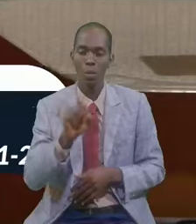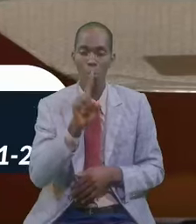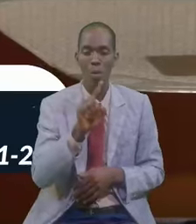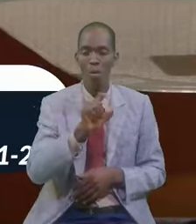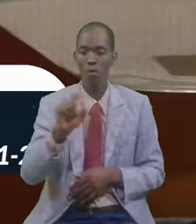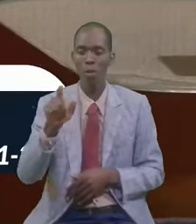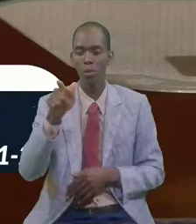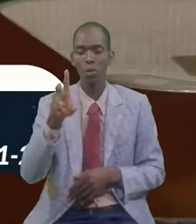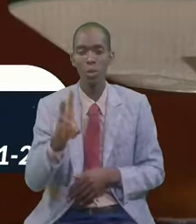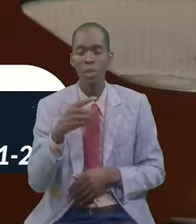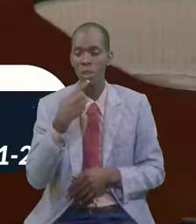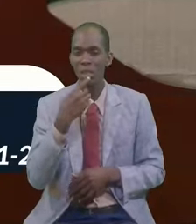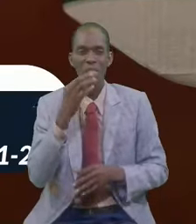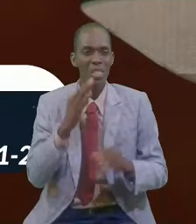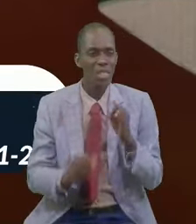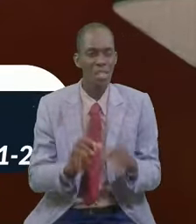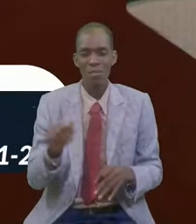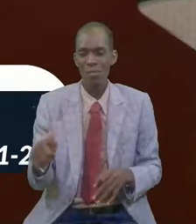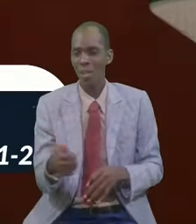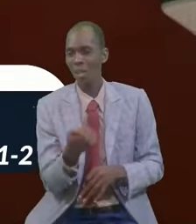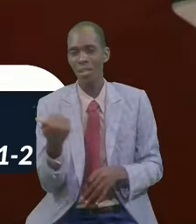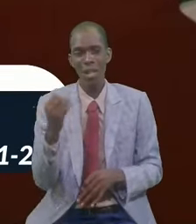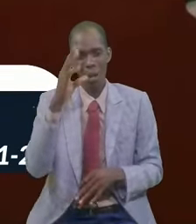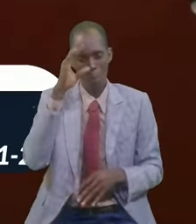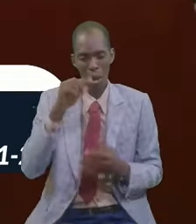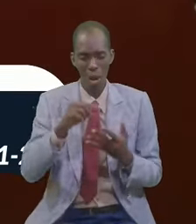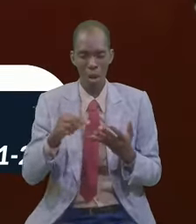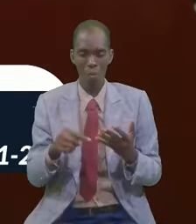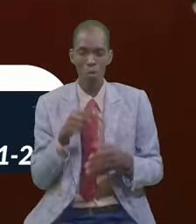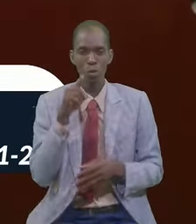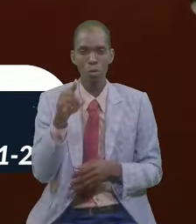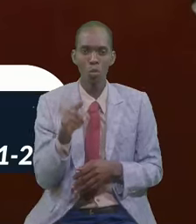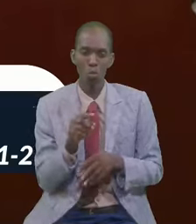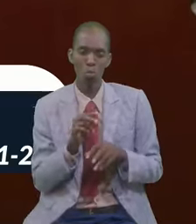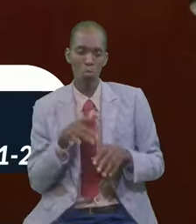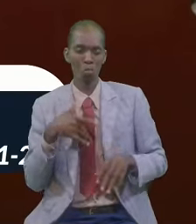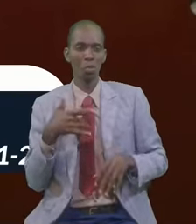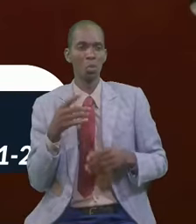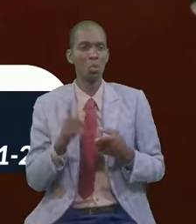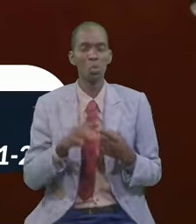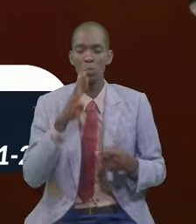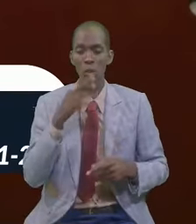langue domptée dans cette marche. Jacques 1, 26.